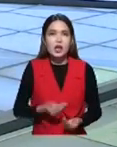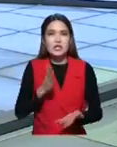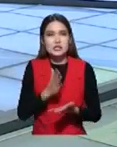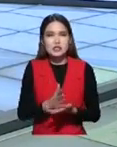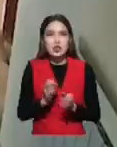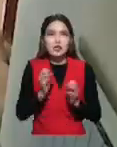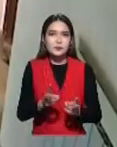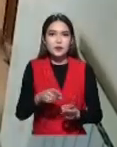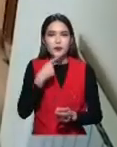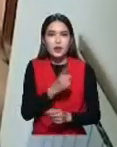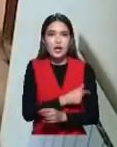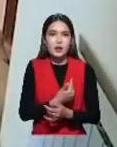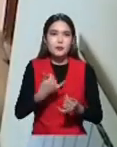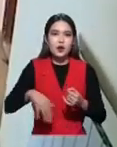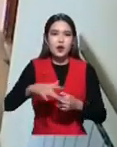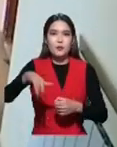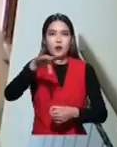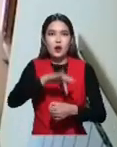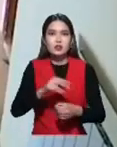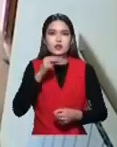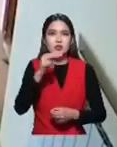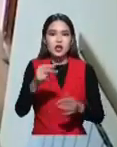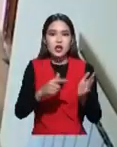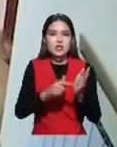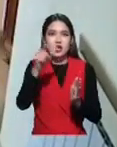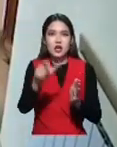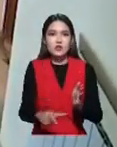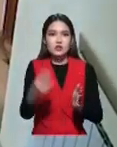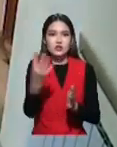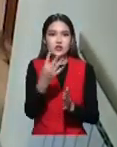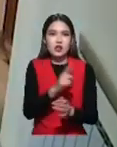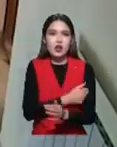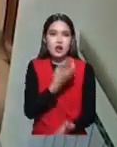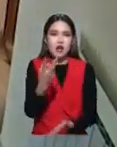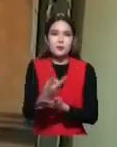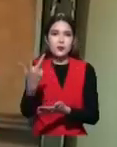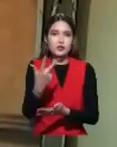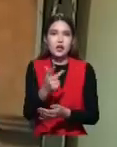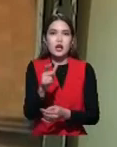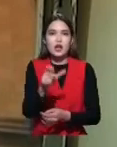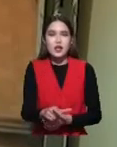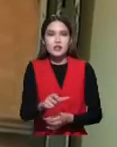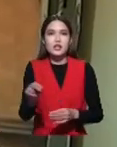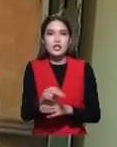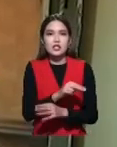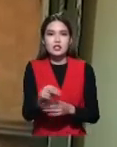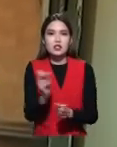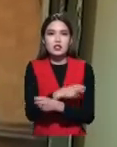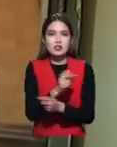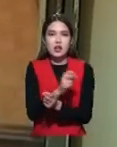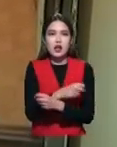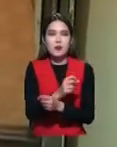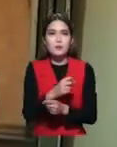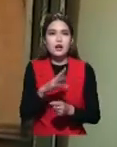сообщили медики. Всего в городскую больницу обратились 7 человек. Четверо из них госпитализированы. Трое пациентов находятся в отделении травматологии